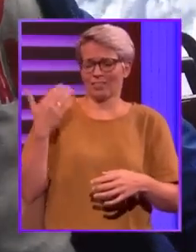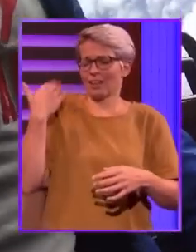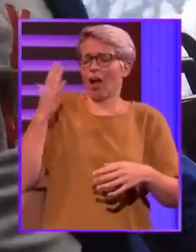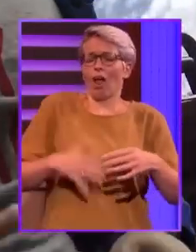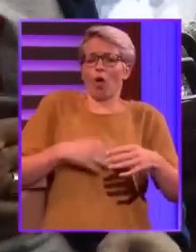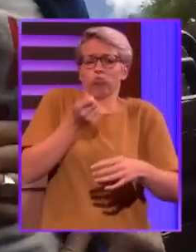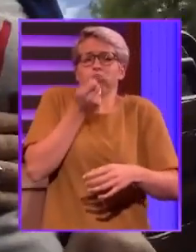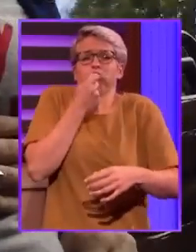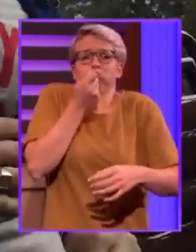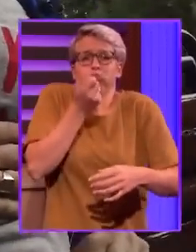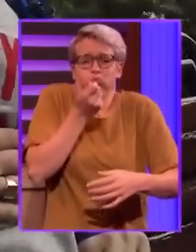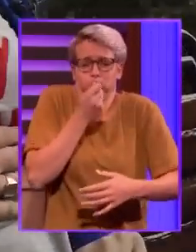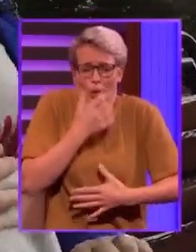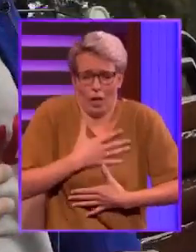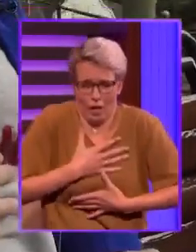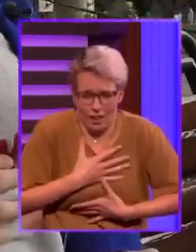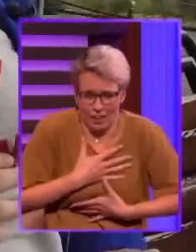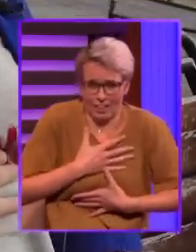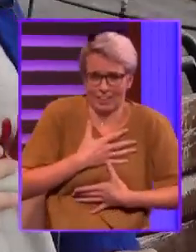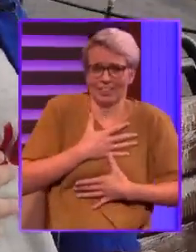en gedronken, mensen.